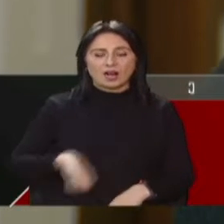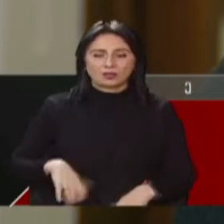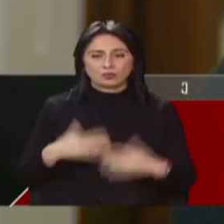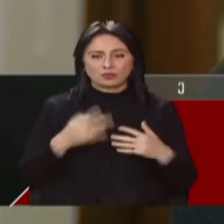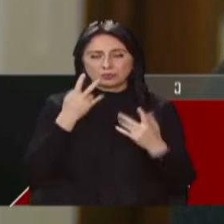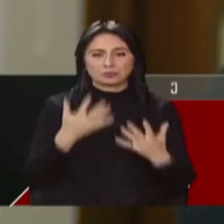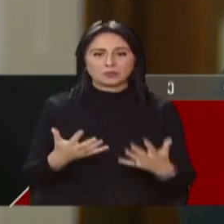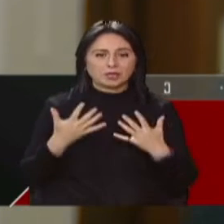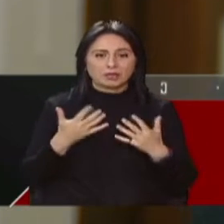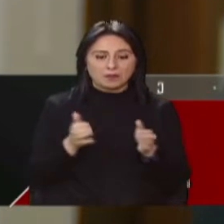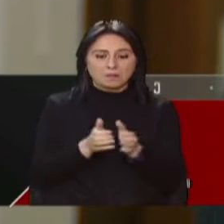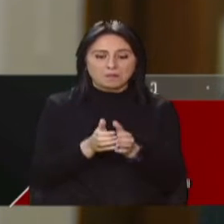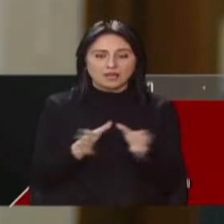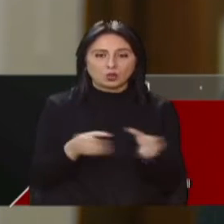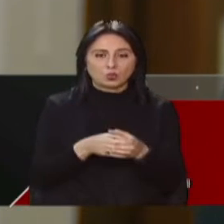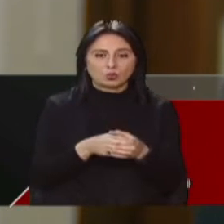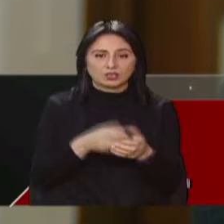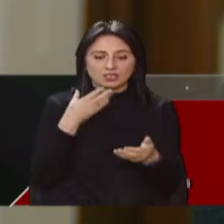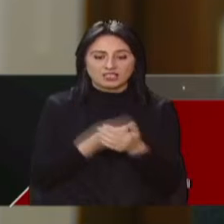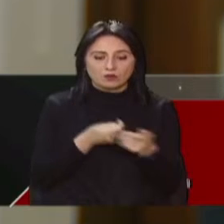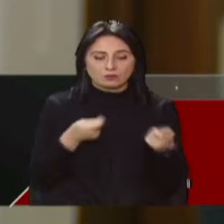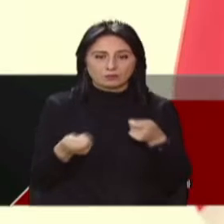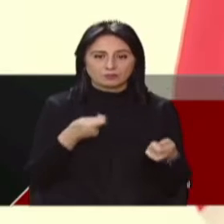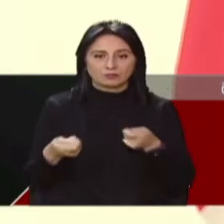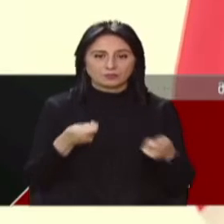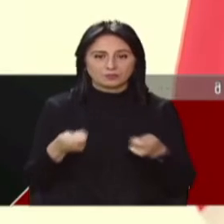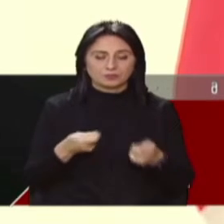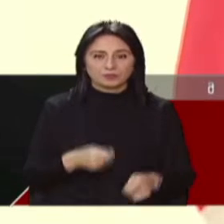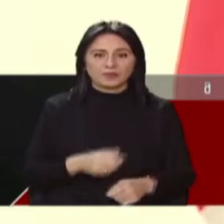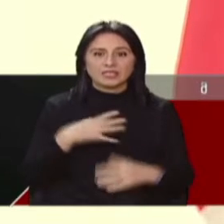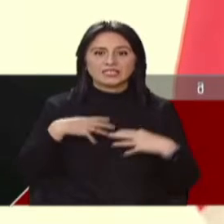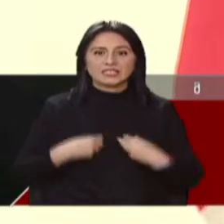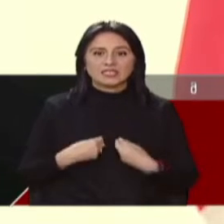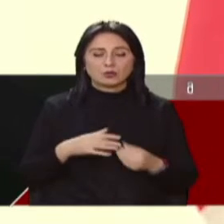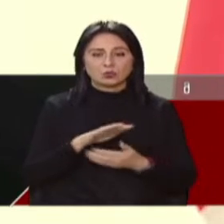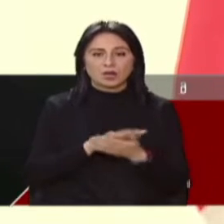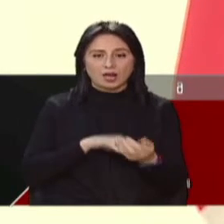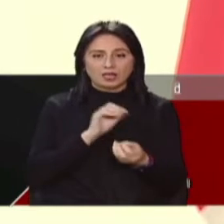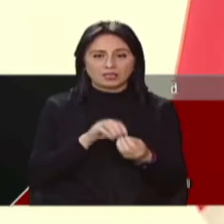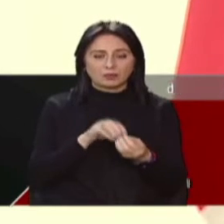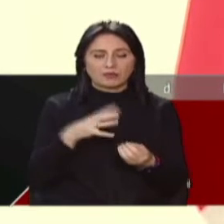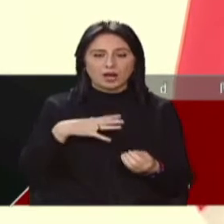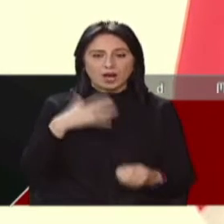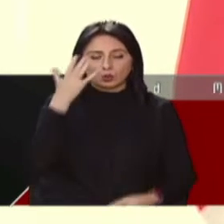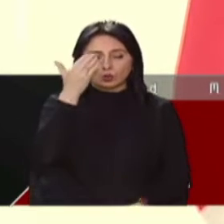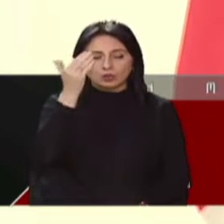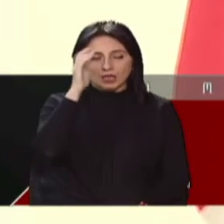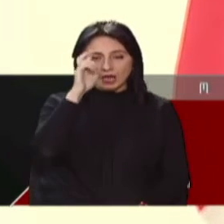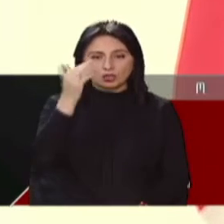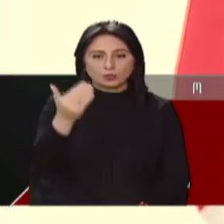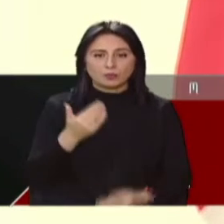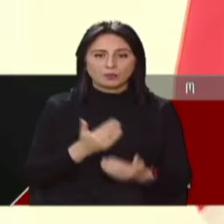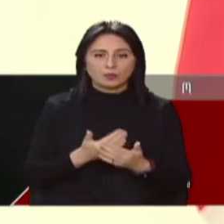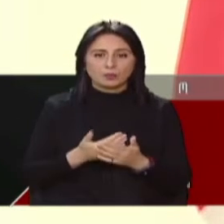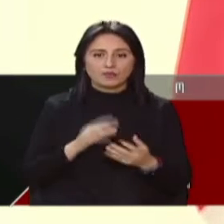ანუ პატარა გუნდის მიერ მართვა სისტემის. სამწუხარო გრძელდება ქართული ოცნების ხელისუფლების